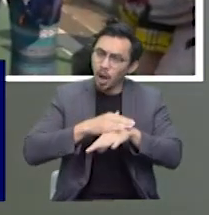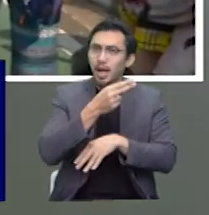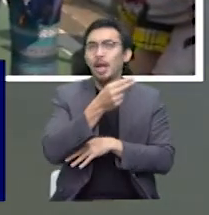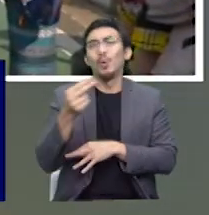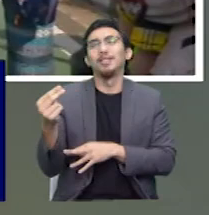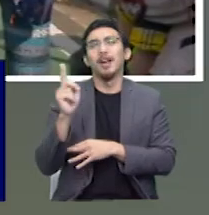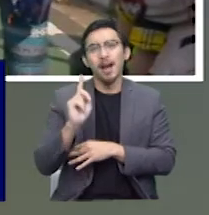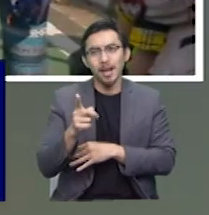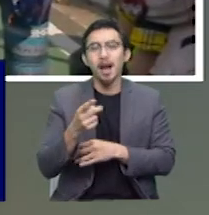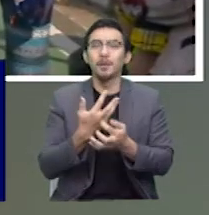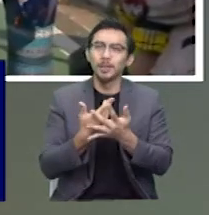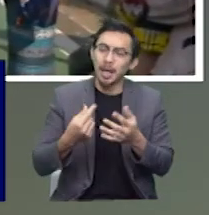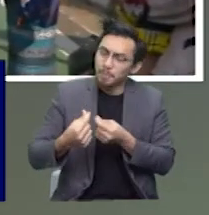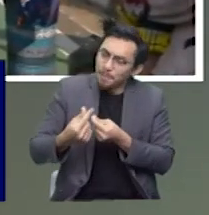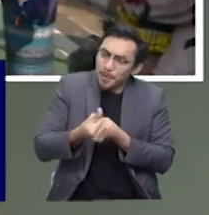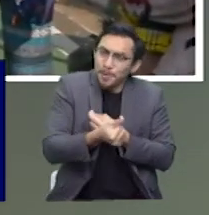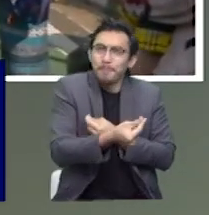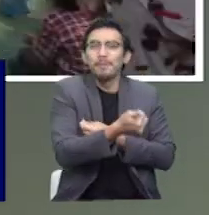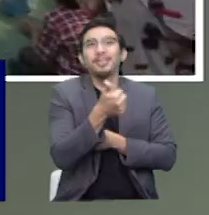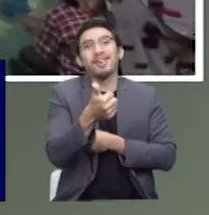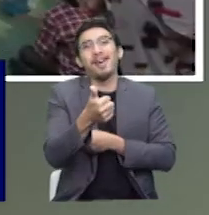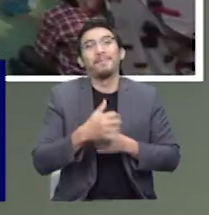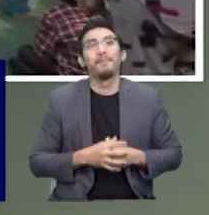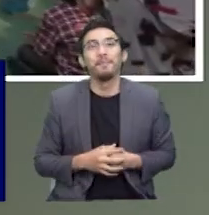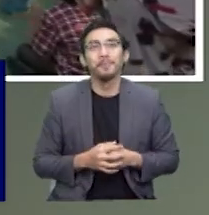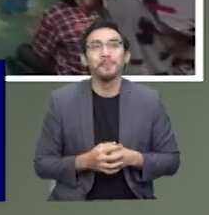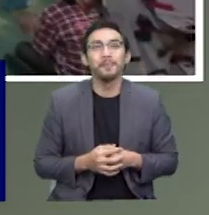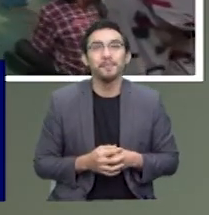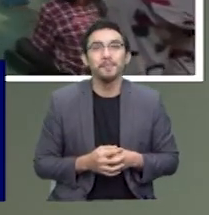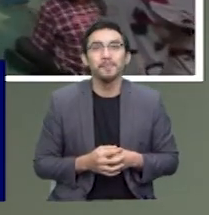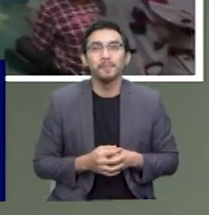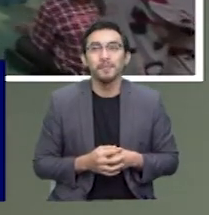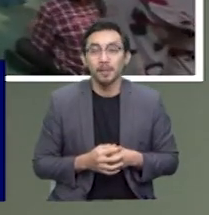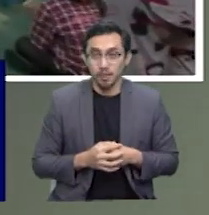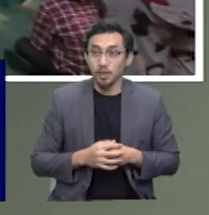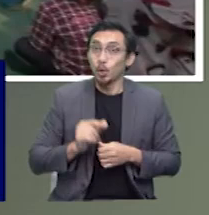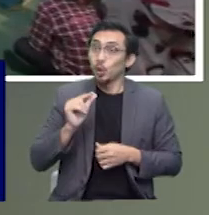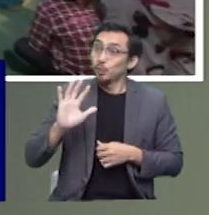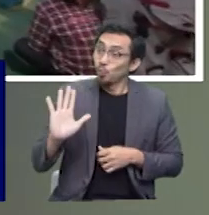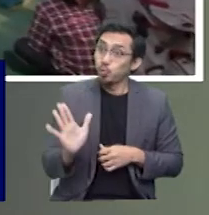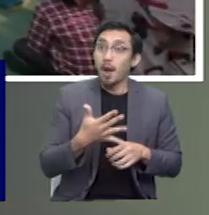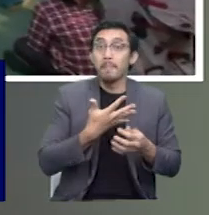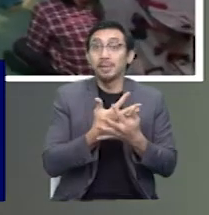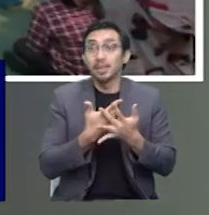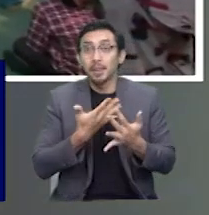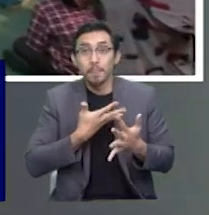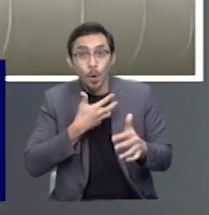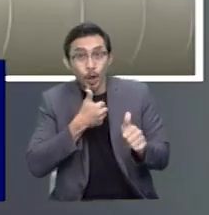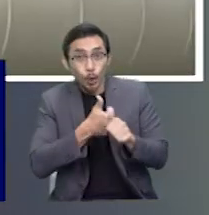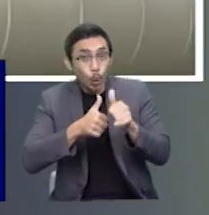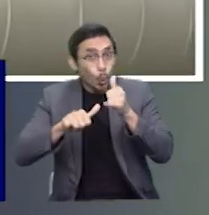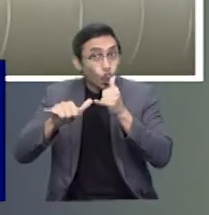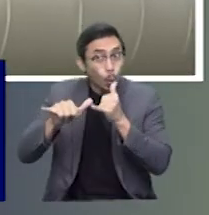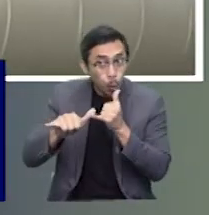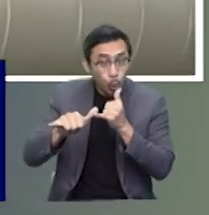sekitaran kawasan Jalan Sudirman dan Tamrin. Dan dihimbau kepada seluruh masyarakat yang ingin menghabiskan malam pergantian tahun di sekitaran